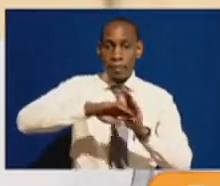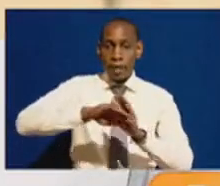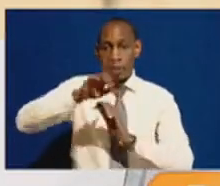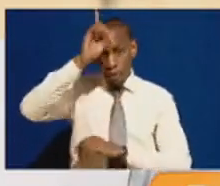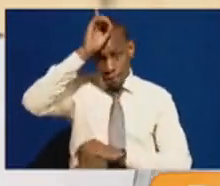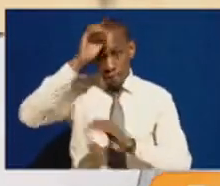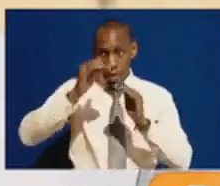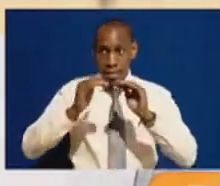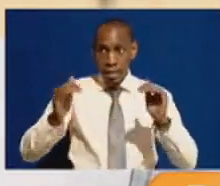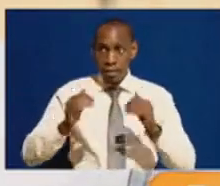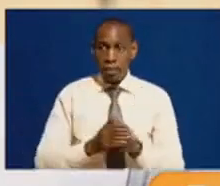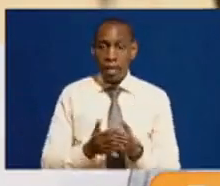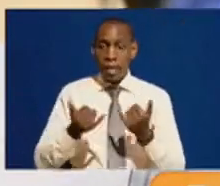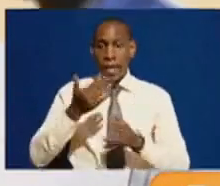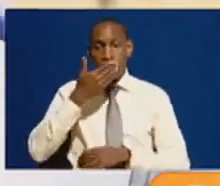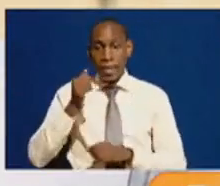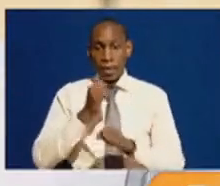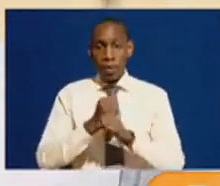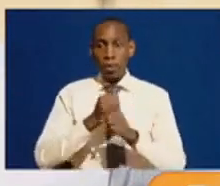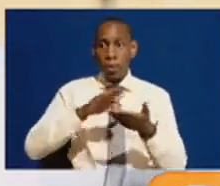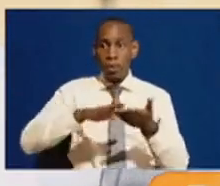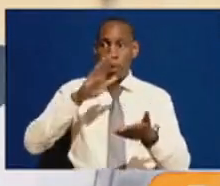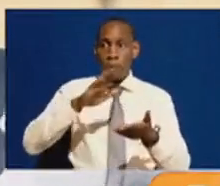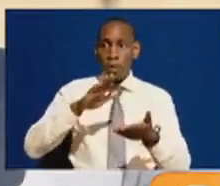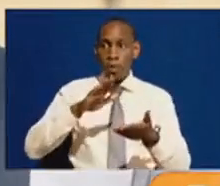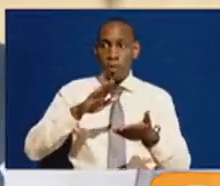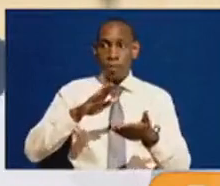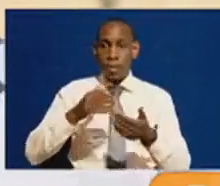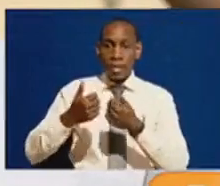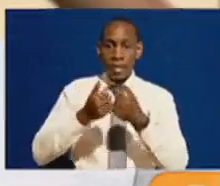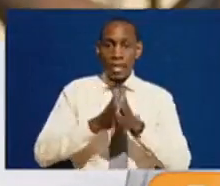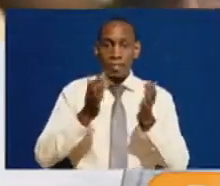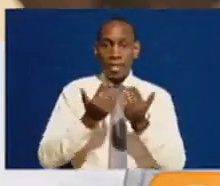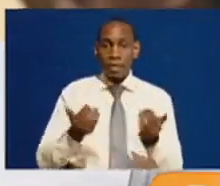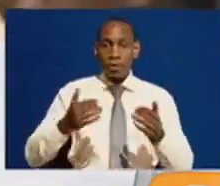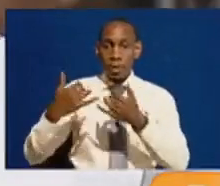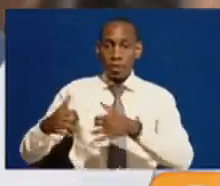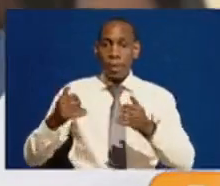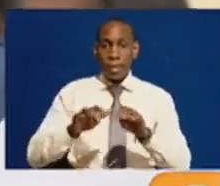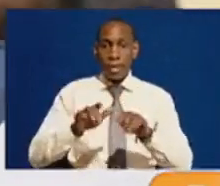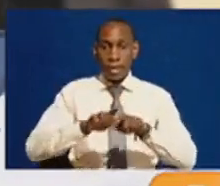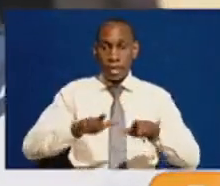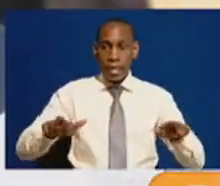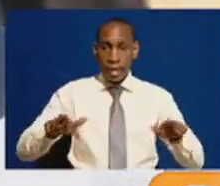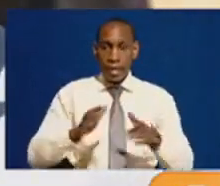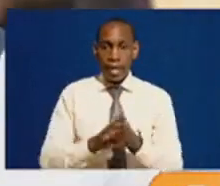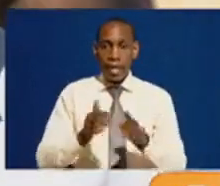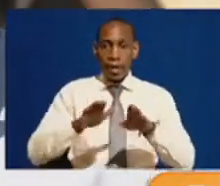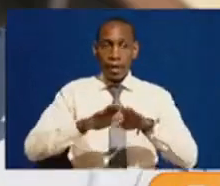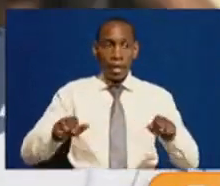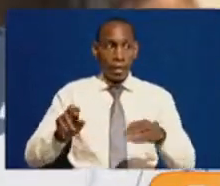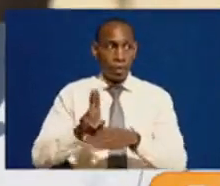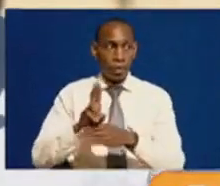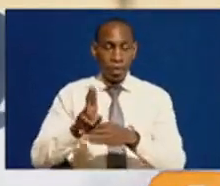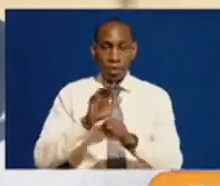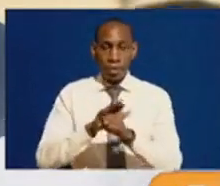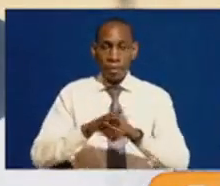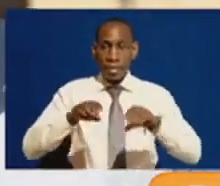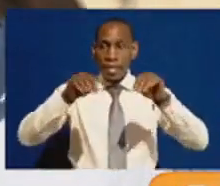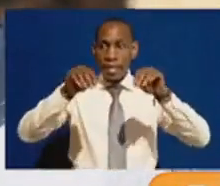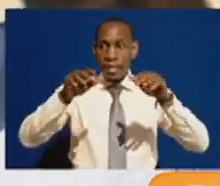grassroots. Inaweza kuwa much better wakifanya more. Maana challenge kubwa kwa watoto kucheza ni kiwanja. Unapata viwanja zenye tunatumia mingi ni